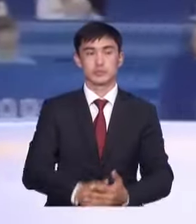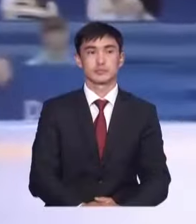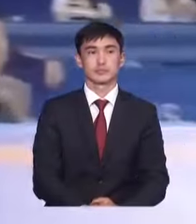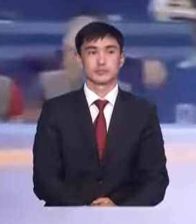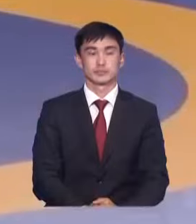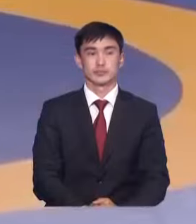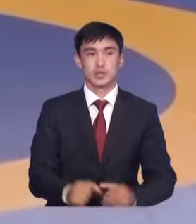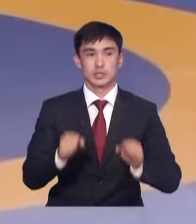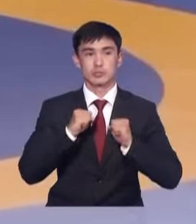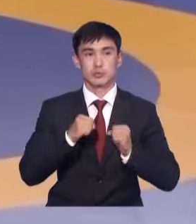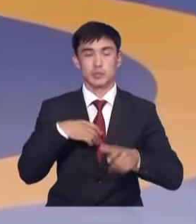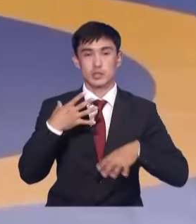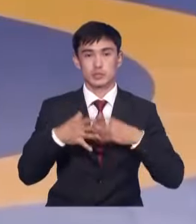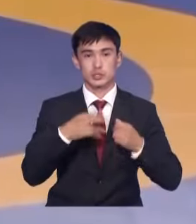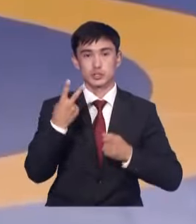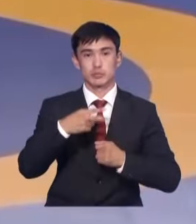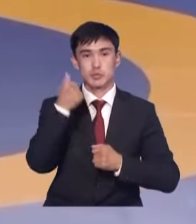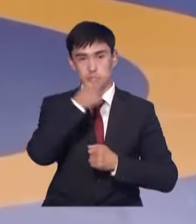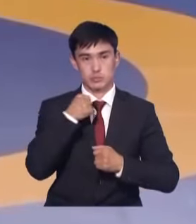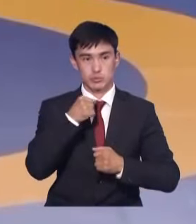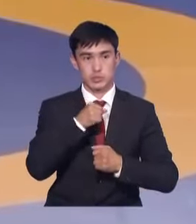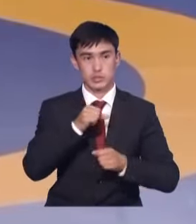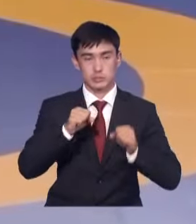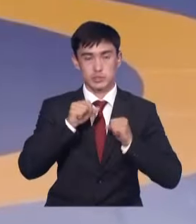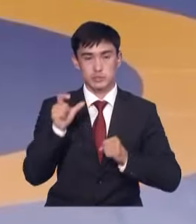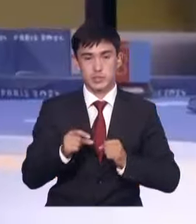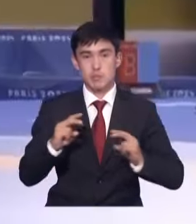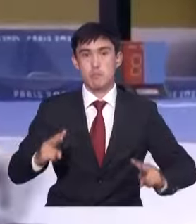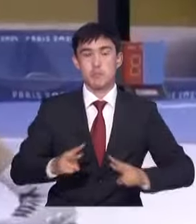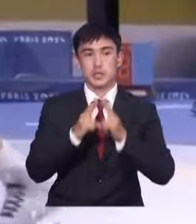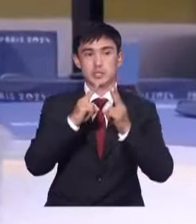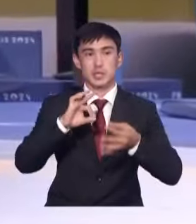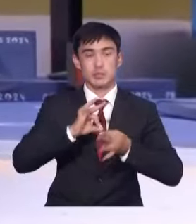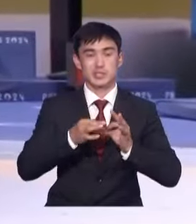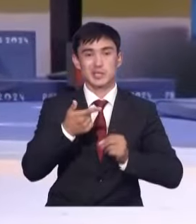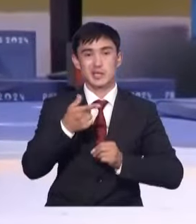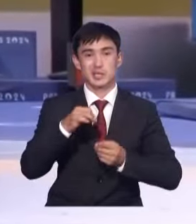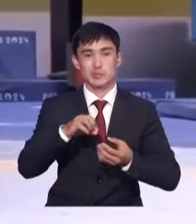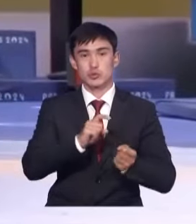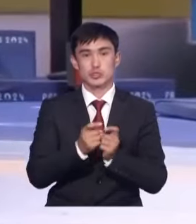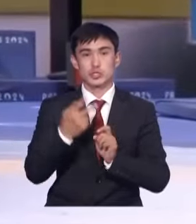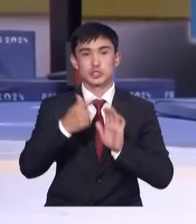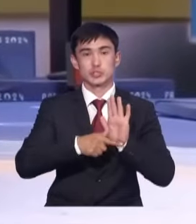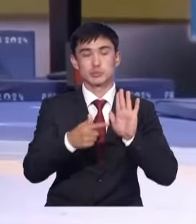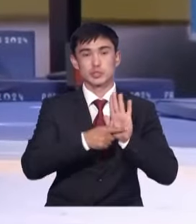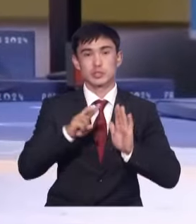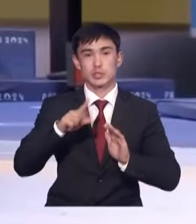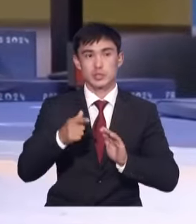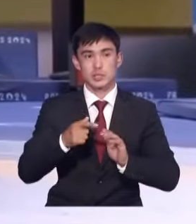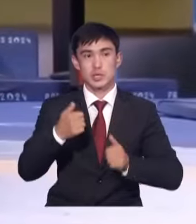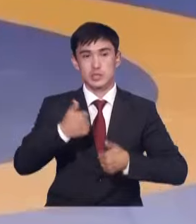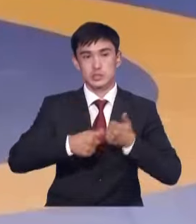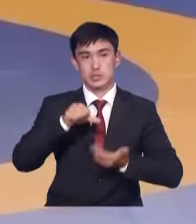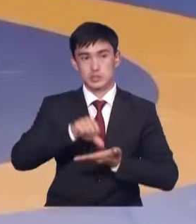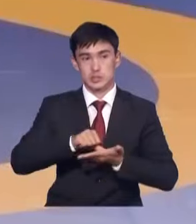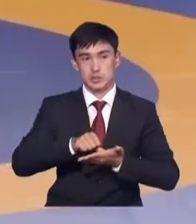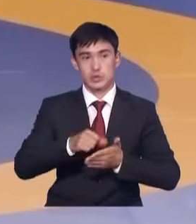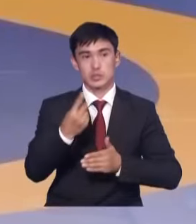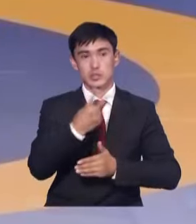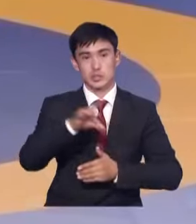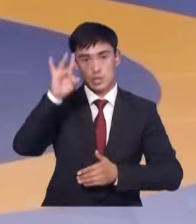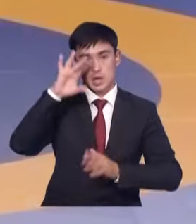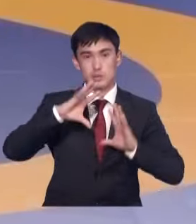көрінген. Спортпен айналысып жүргеніне 20 жыл болған балуан Париж олимпиадасында грек-рим күресінен 77 келі салмақ дәрежесінде өнер көрсетті. Ол екі